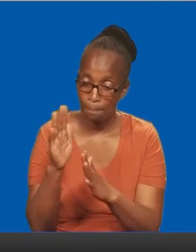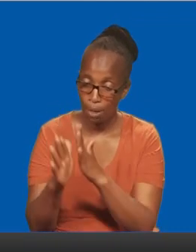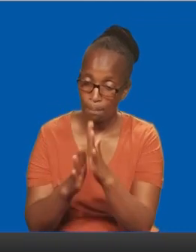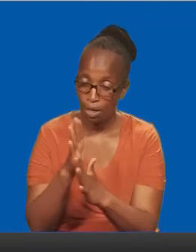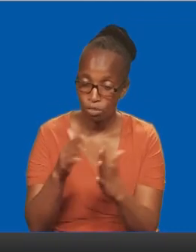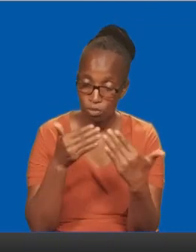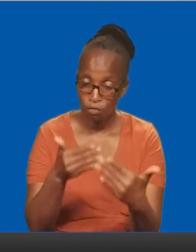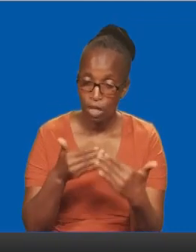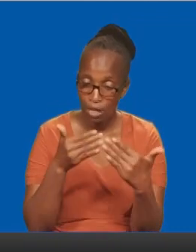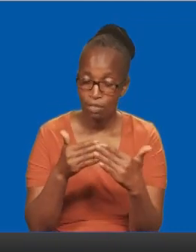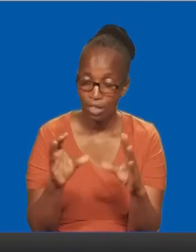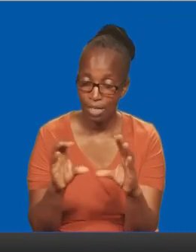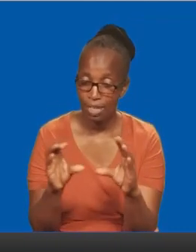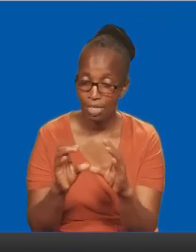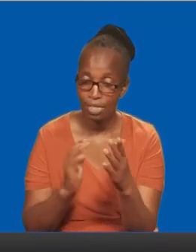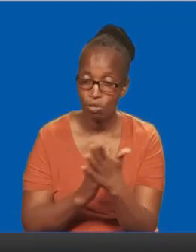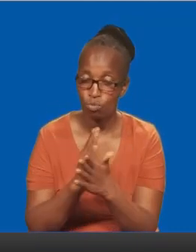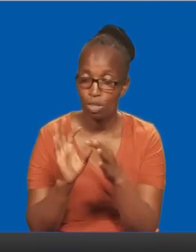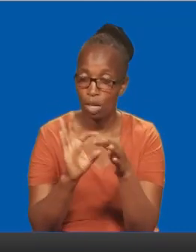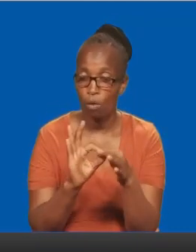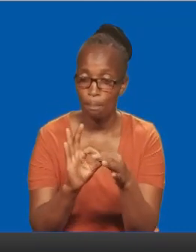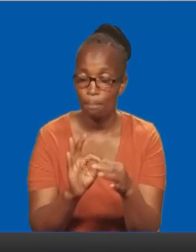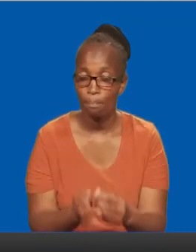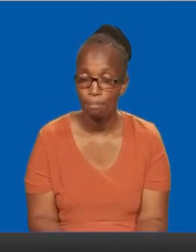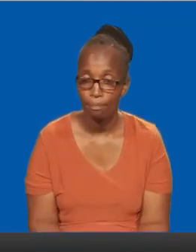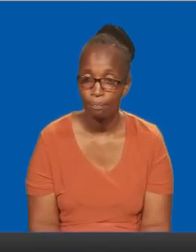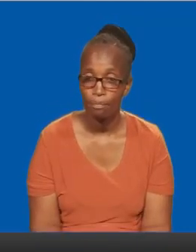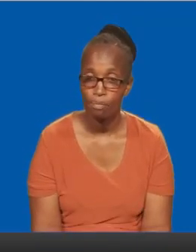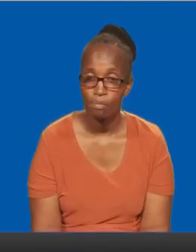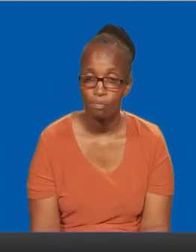for preparation of giving licenses to our cooperatives.